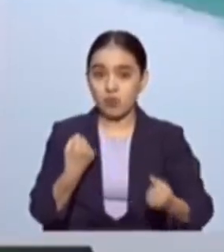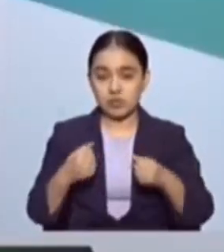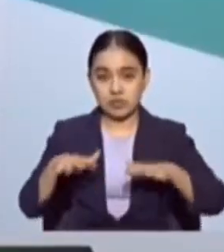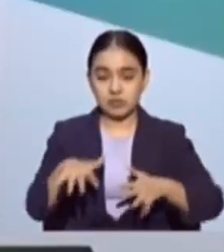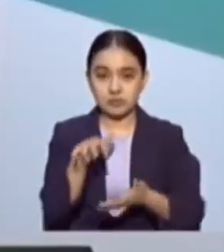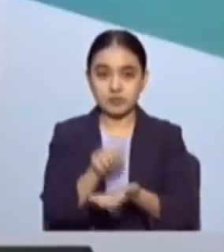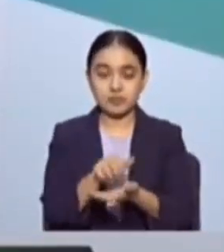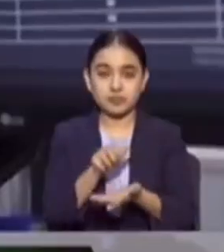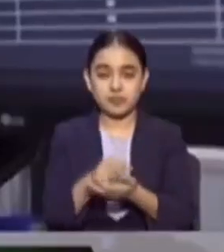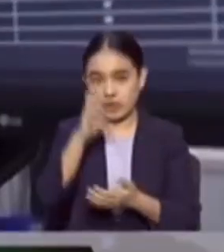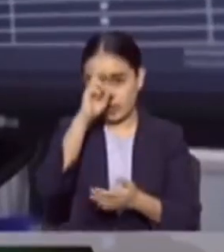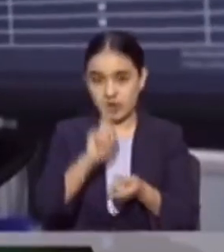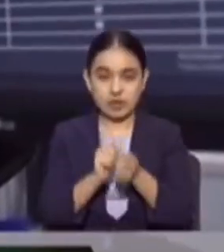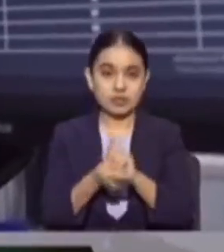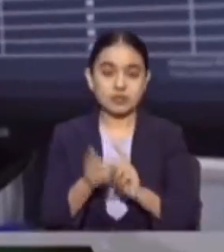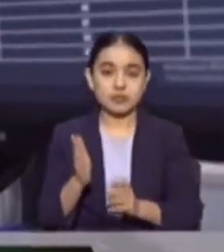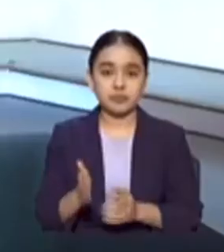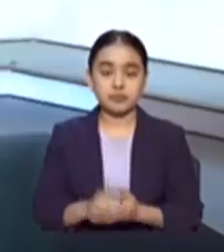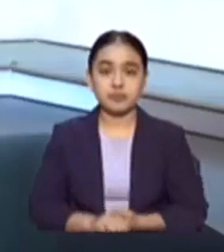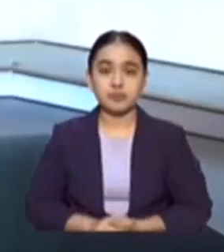mustahkam o'rnini egallagan davlatga aylanadi.